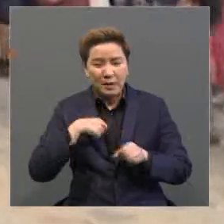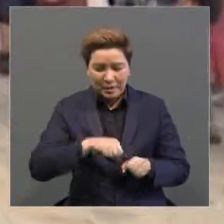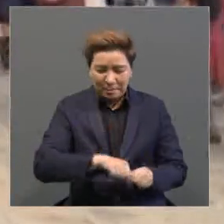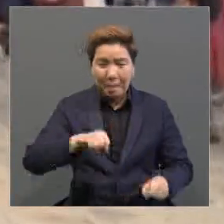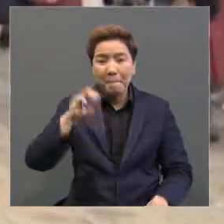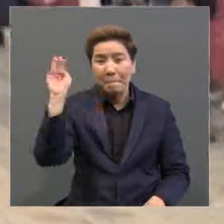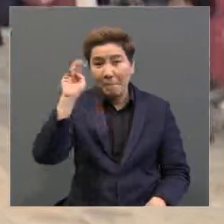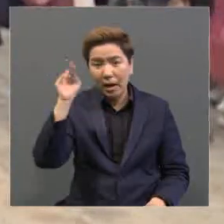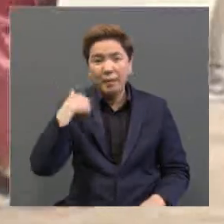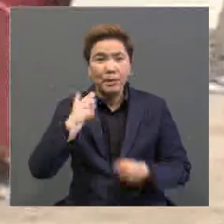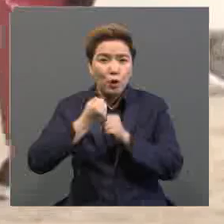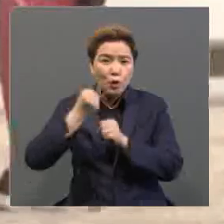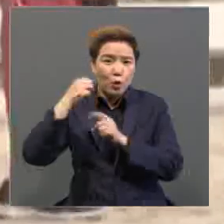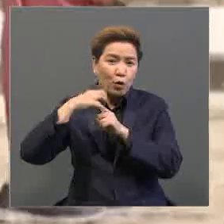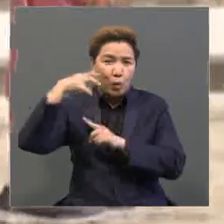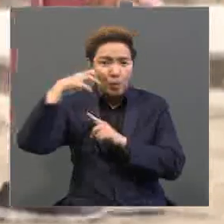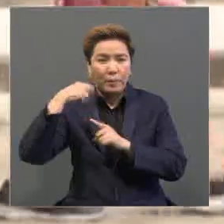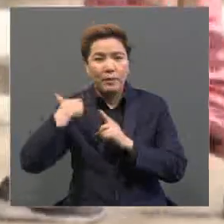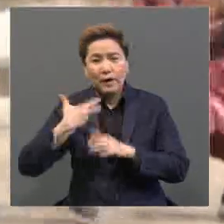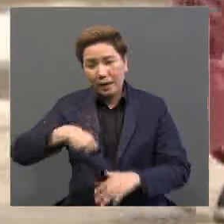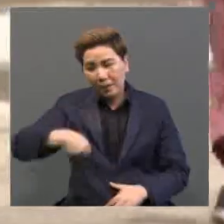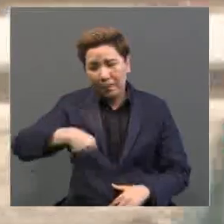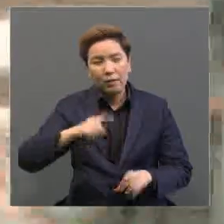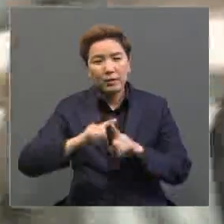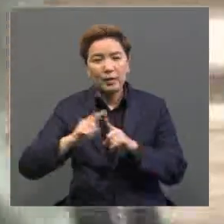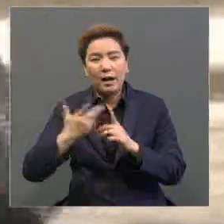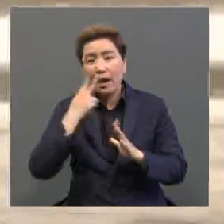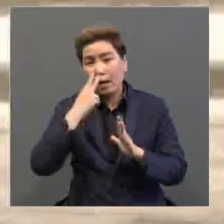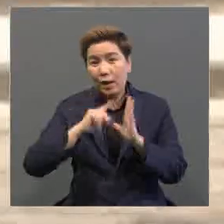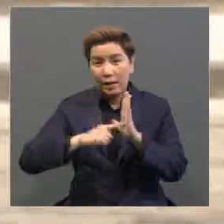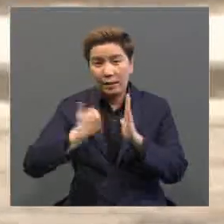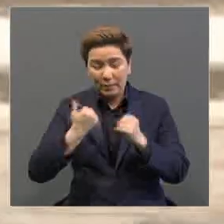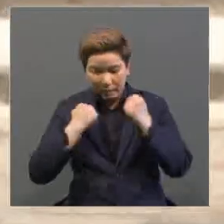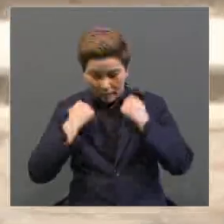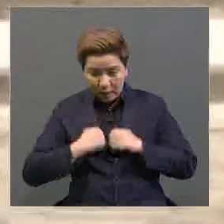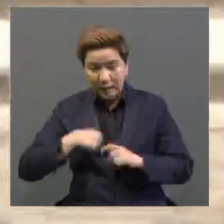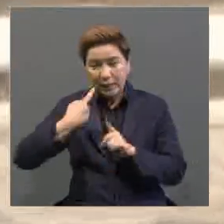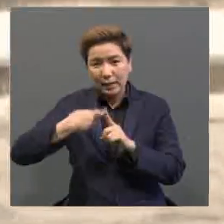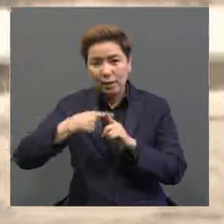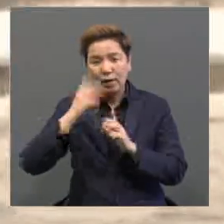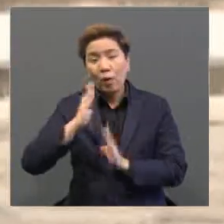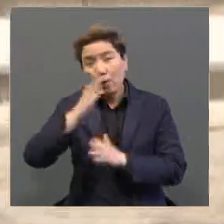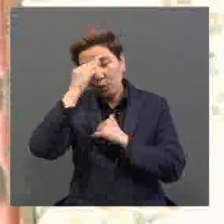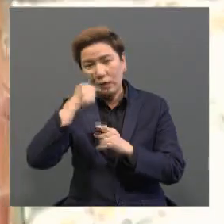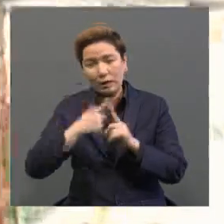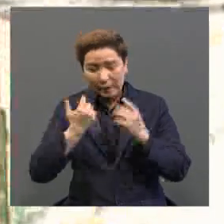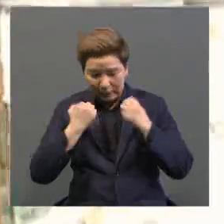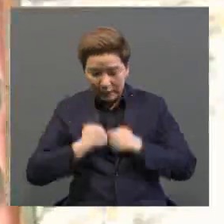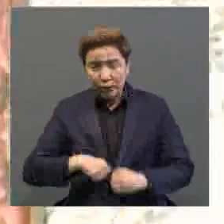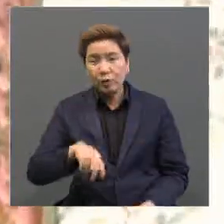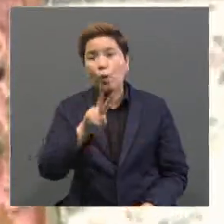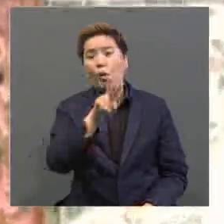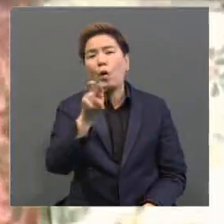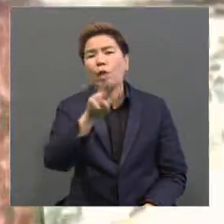ดาบไม้มีร่มแล้วก็กระเป๋าด้วยนะฮะราคาเริ่มต้นของชุดเช่าพระพุทธศรสนใจนะชุดนึงตก